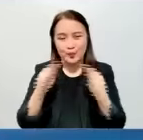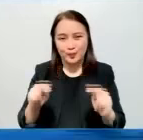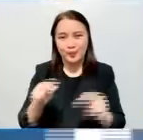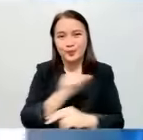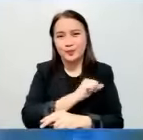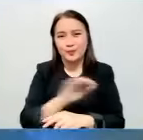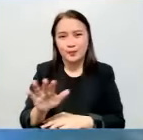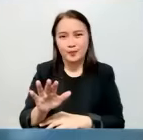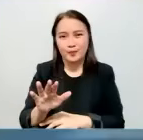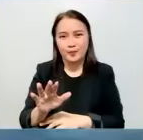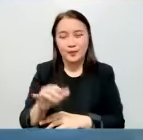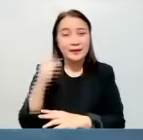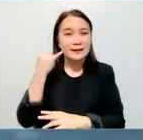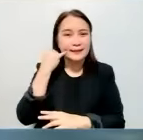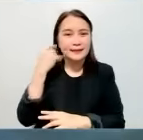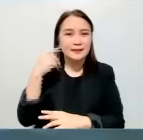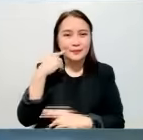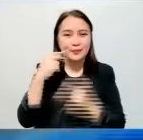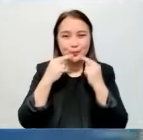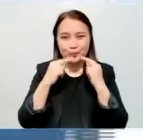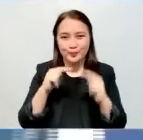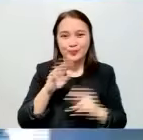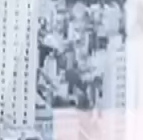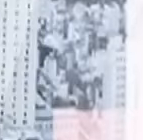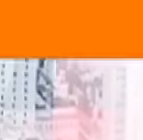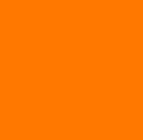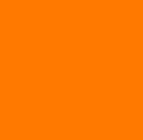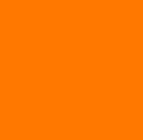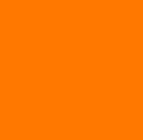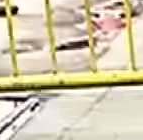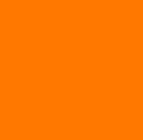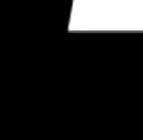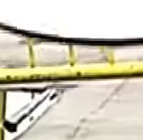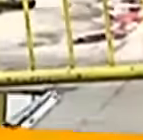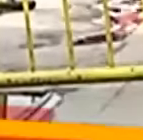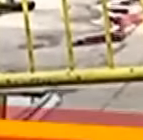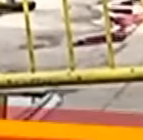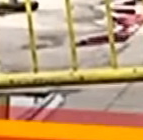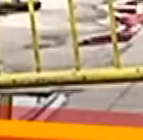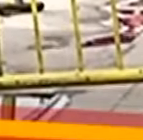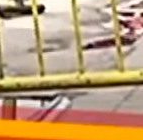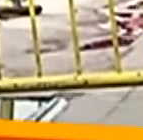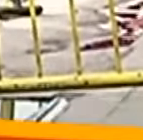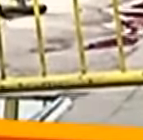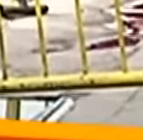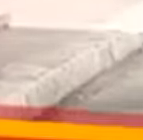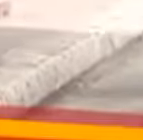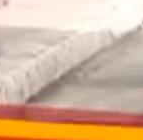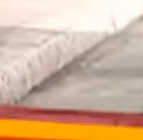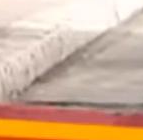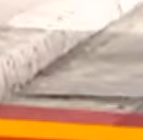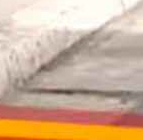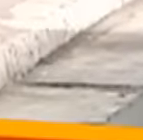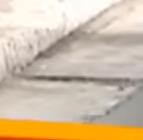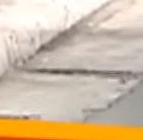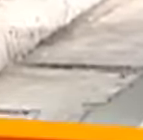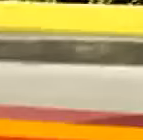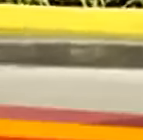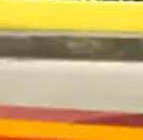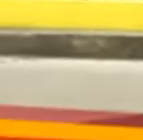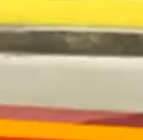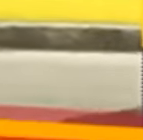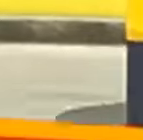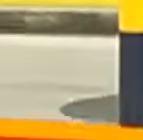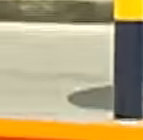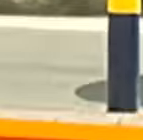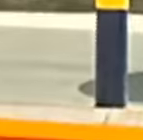frontline, Justine Punsalang, News 5. Susunod, mainit-init pa rin na panahon, dapat yang